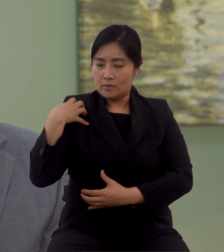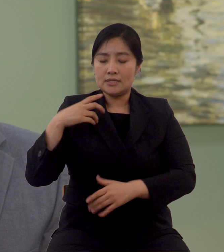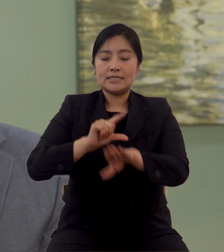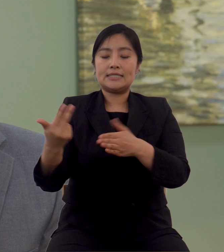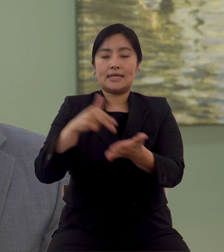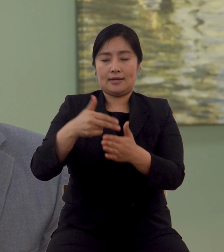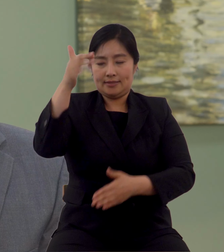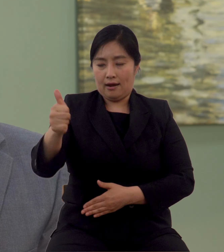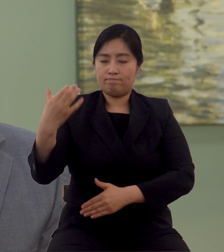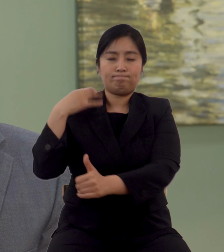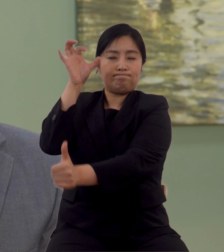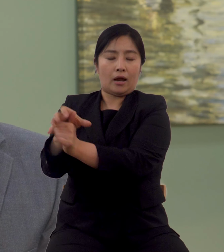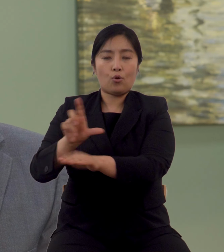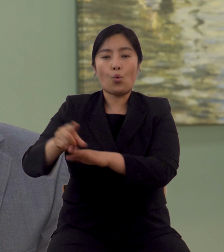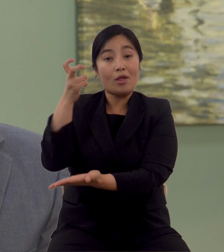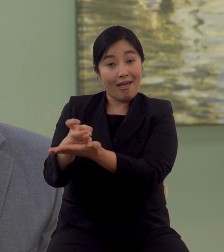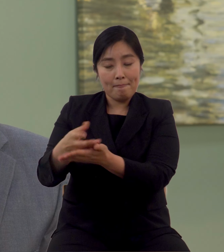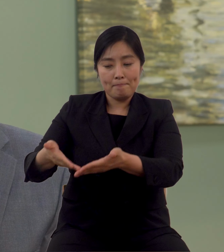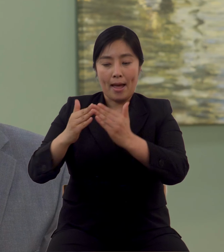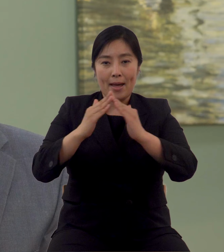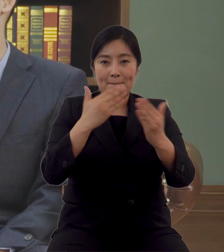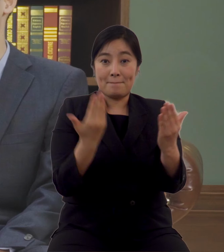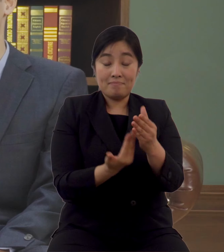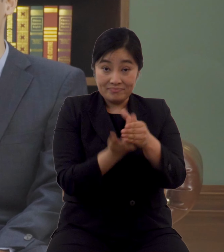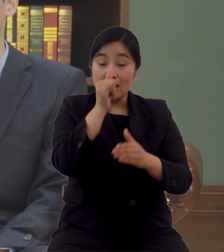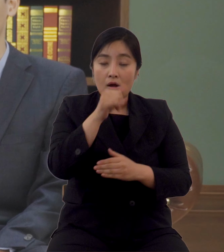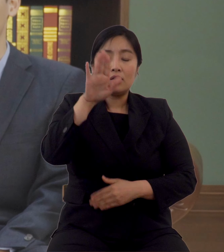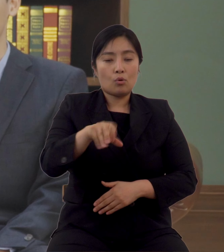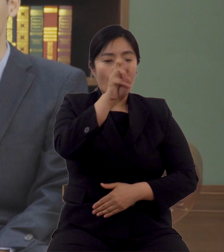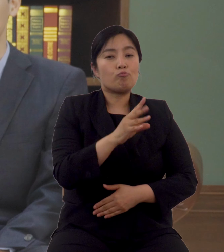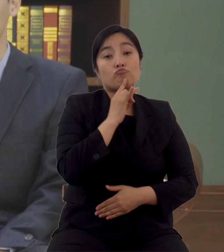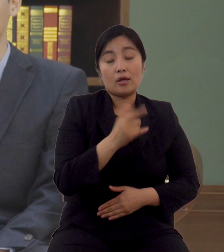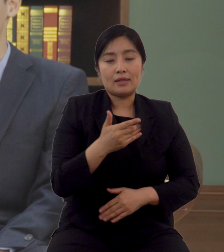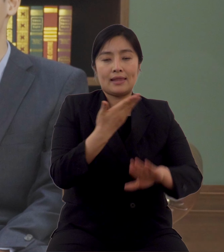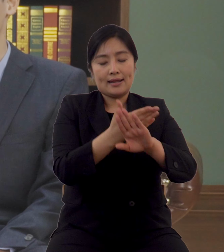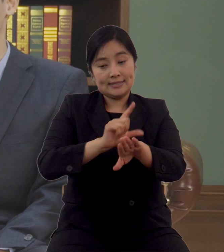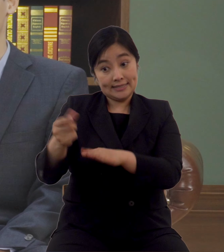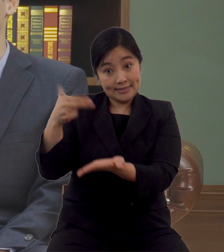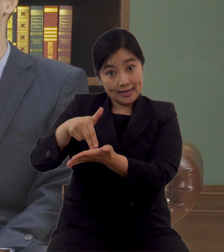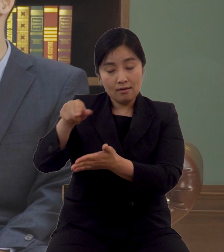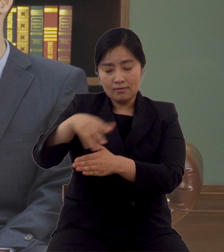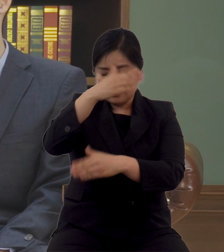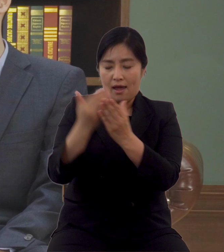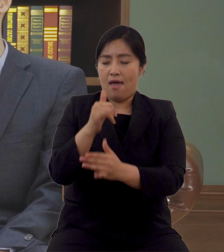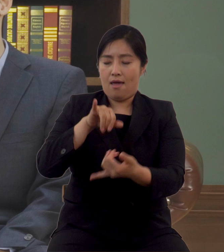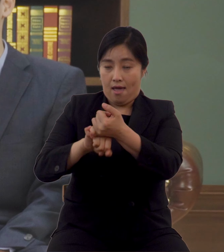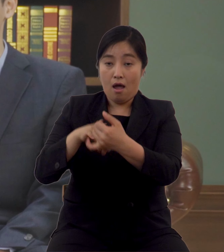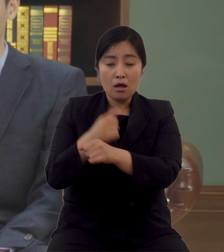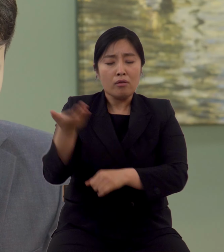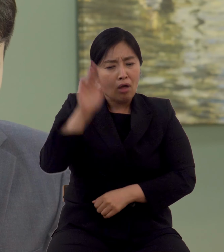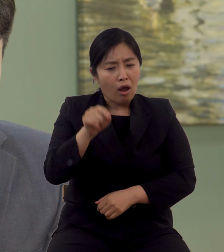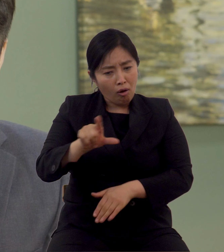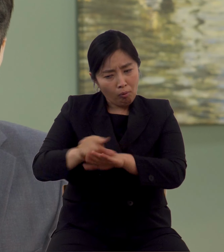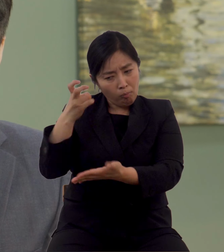안전경비 의무를 지자체장에게 부여하는 좀 그런 조례 개정을 많이 했습니다. 현재는 광주를 비롯해서 많은 지자체에서는 그렇게 해야